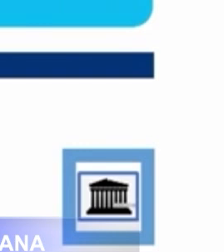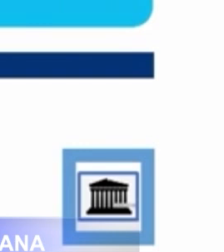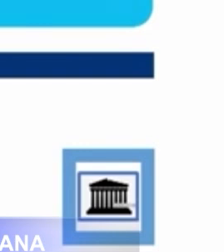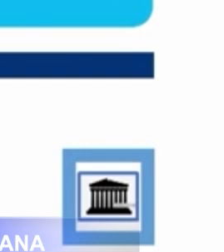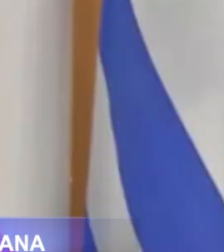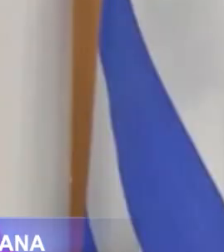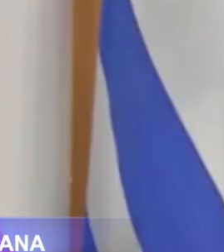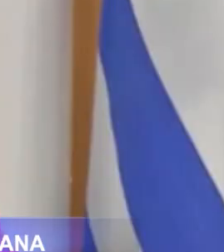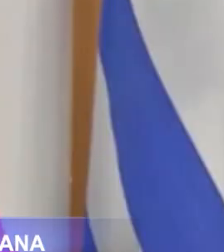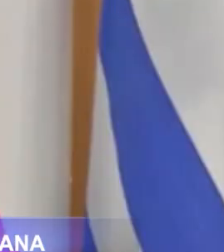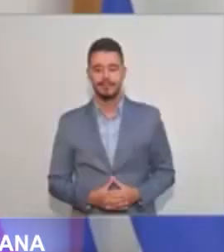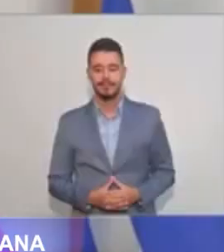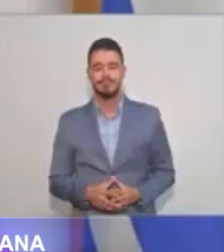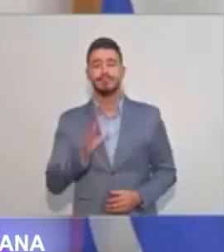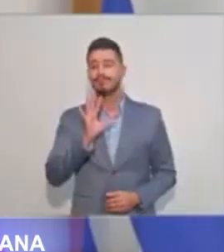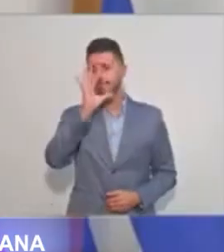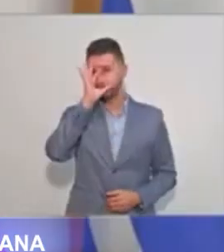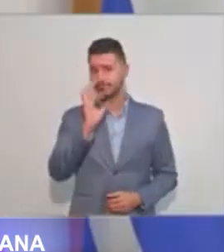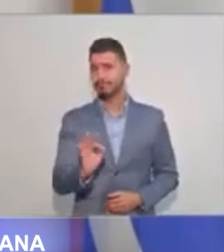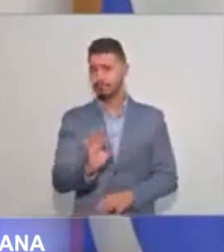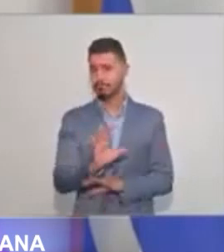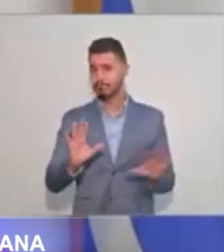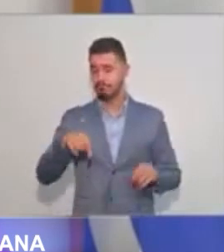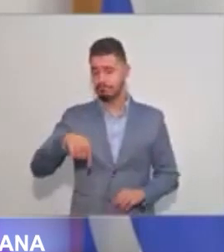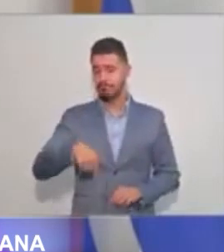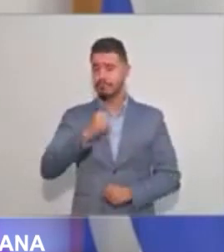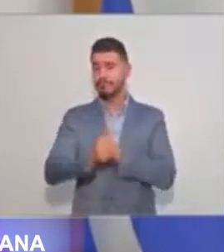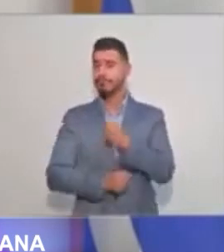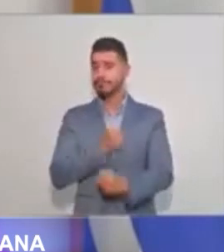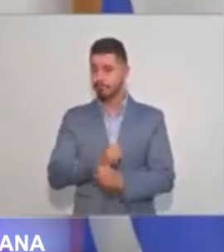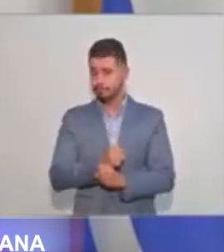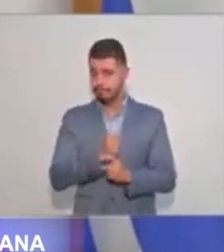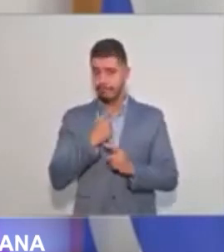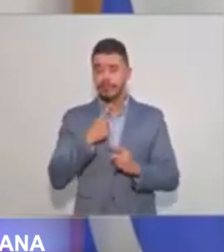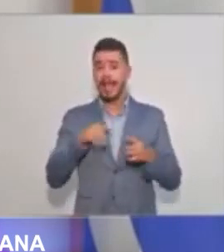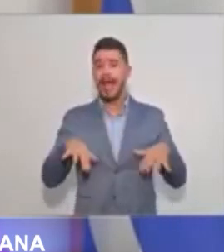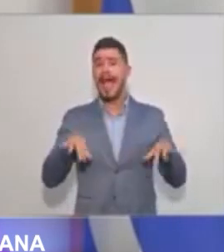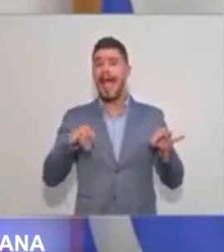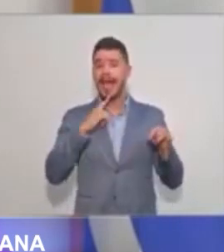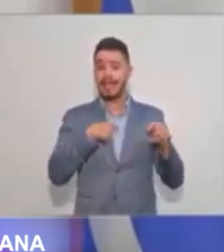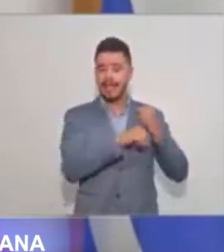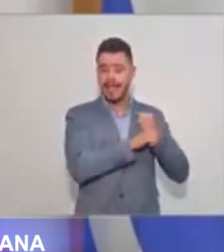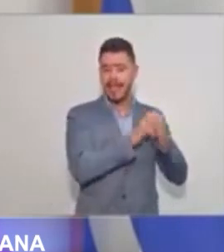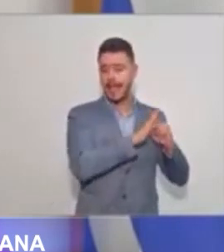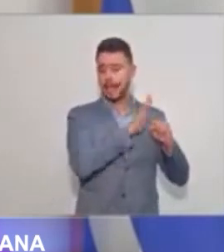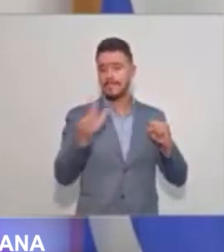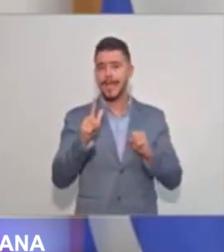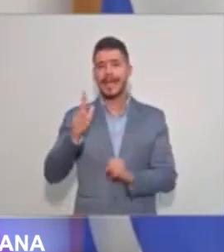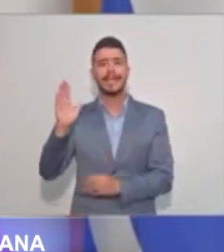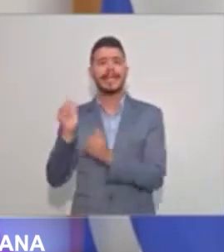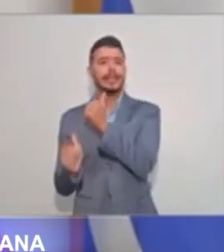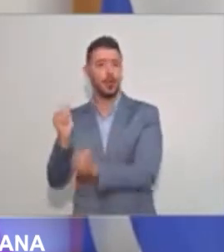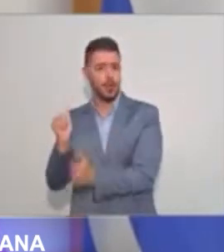ελληνικό τουρισμό, καθώς ήδη στο πρώτο εξάμηνο του έτους οι ταξιδιωτικές εισπράξεις αυξήθηκαν κατά